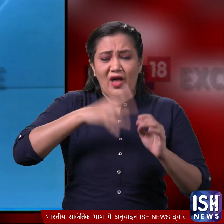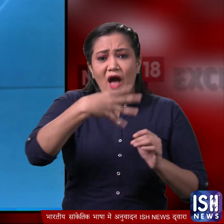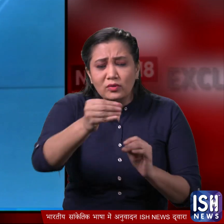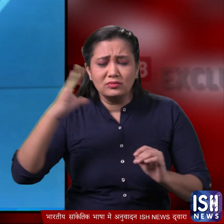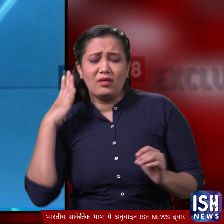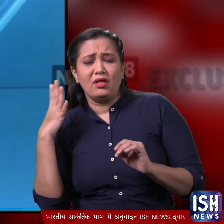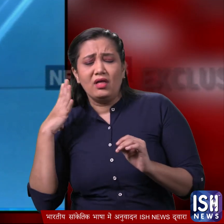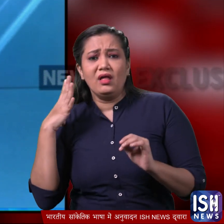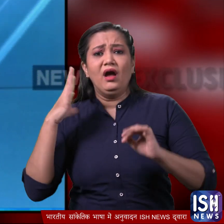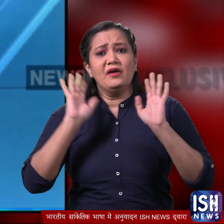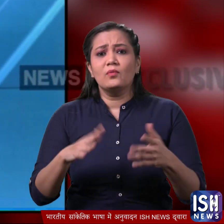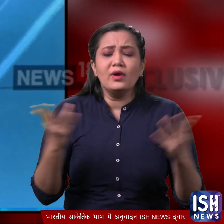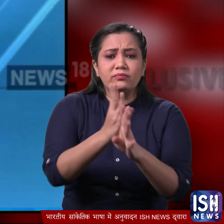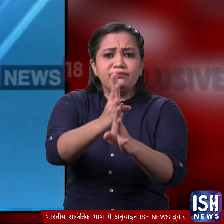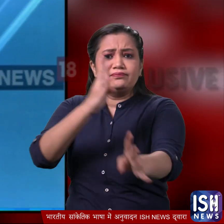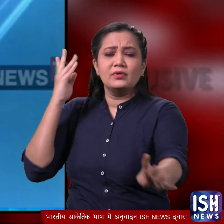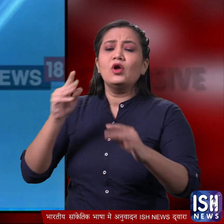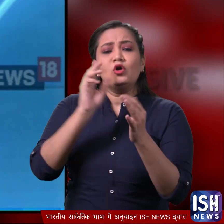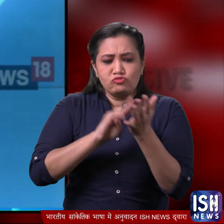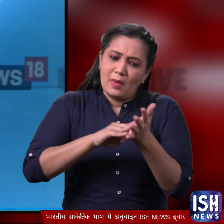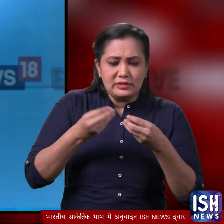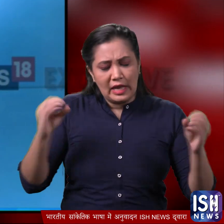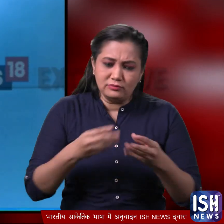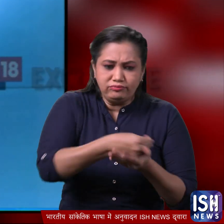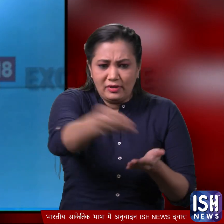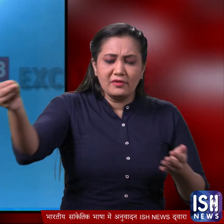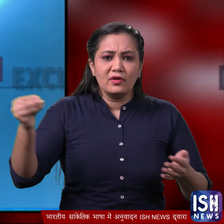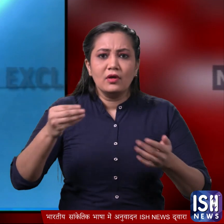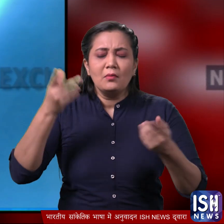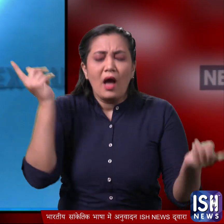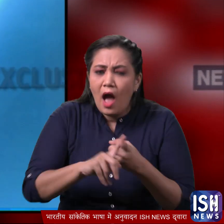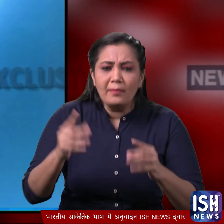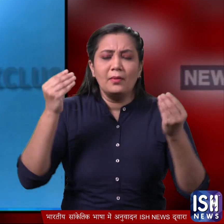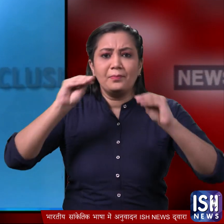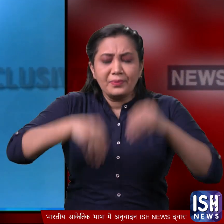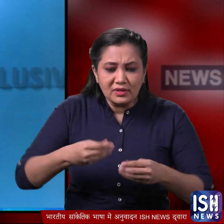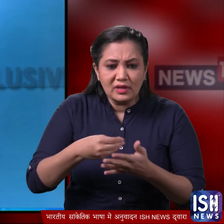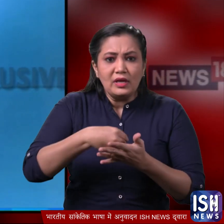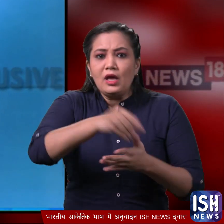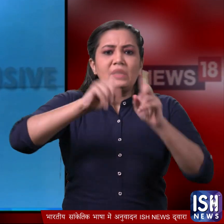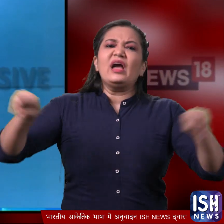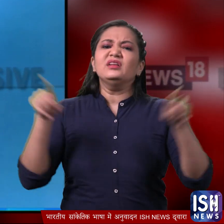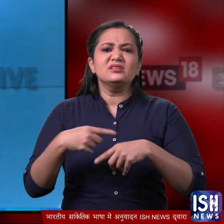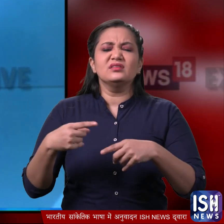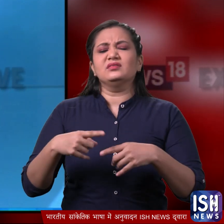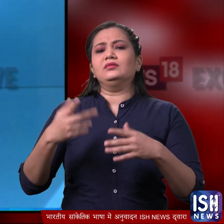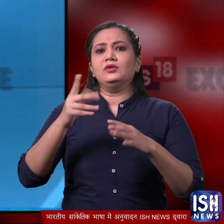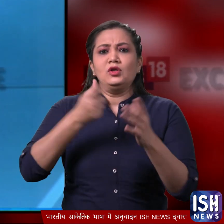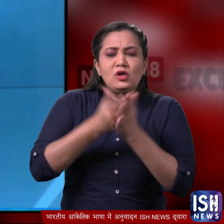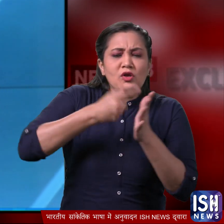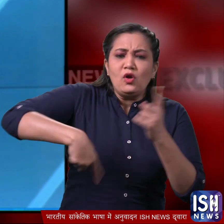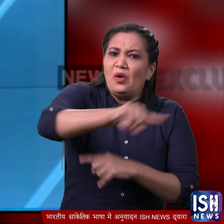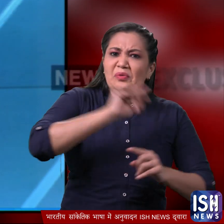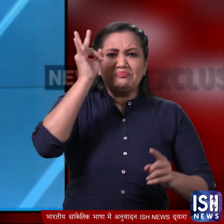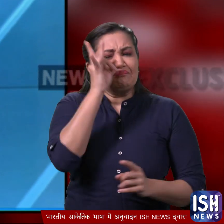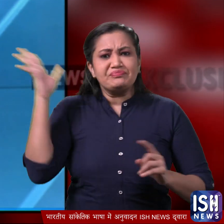डीएपी खाद के लिए लाइन लगा रहे थे, जिन्हें बताया गया कि सोमवार से खाद मिलने लगेगी। लेकिन जब ऐन मौके पर खाद बांटने का फैसला रद्द हुआ तो